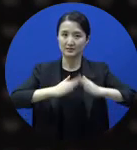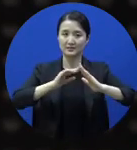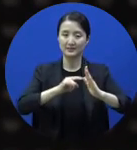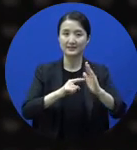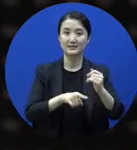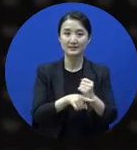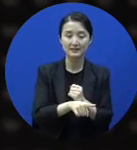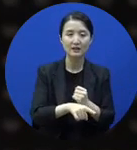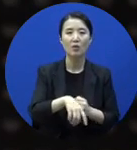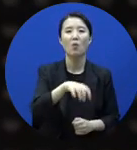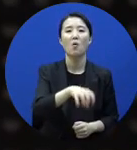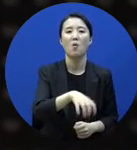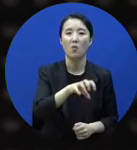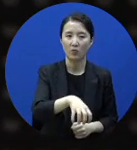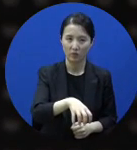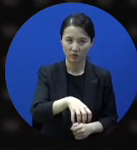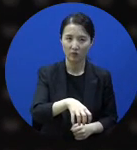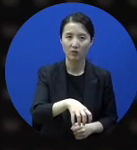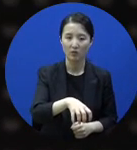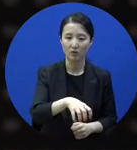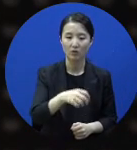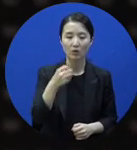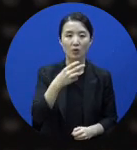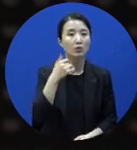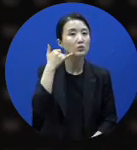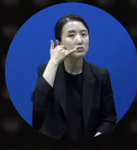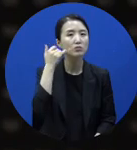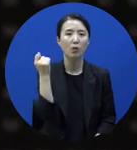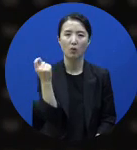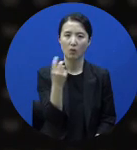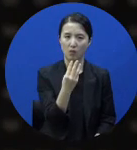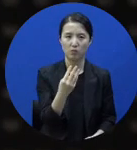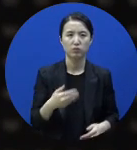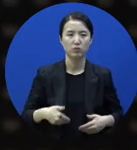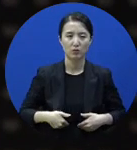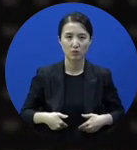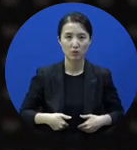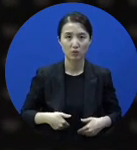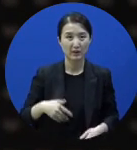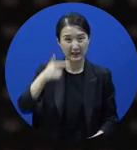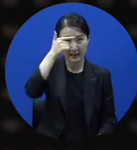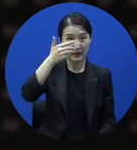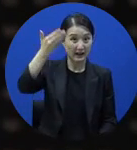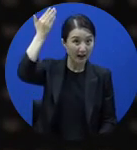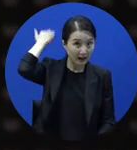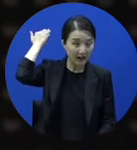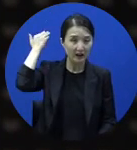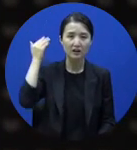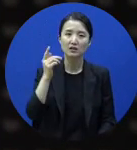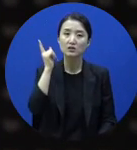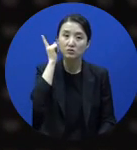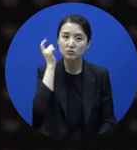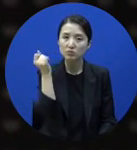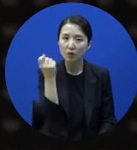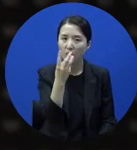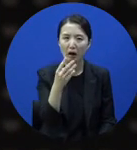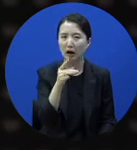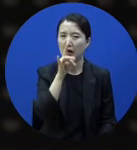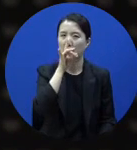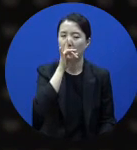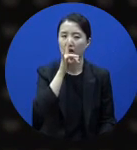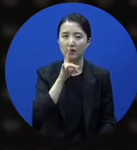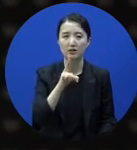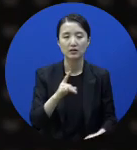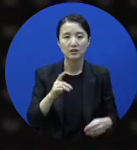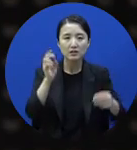그리고 이제 우리 명함 안에 보면 예, 전화번호 우리가 있어야 돼요. 이렇게 핸드폰 번호만 있으면 안 되고 전화번호 있어야 되고 주소가 있어야 됩니다.